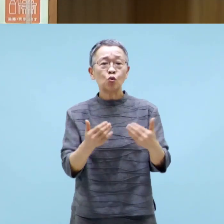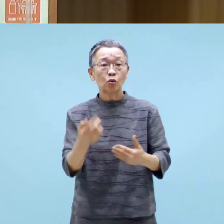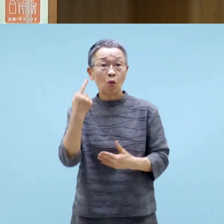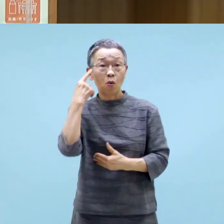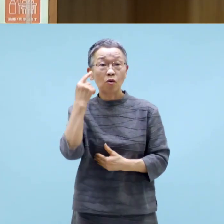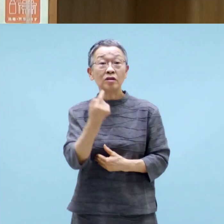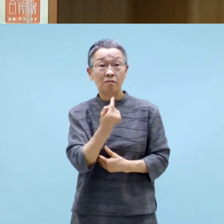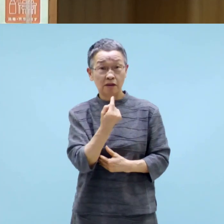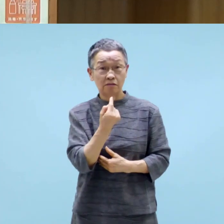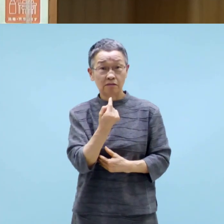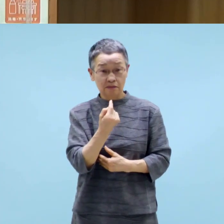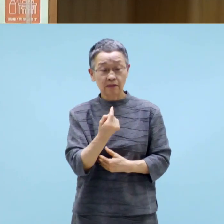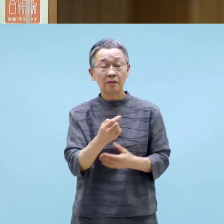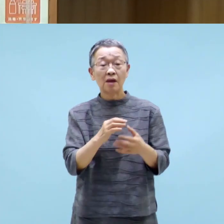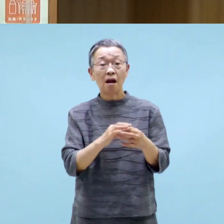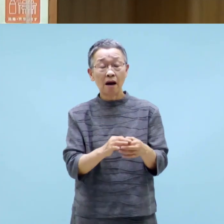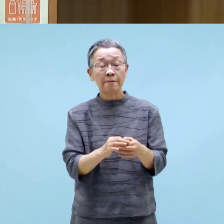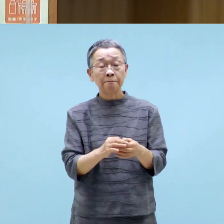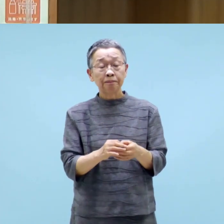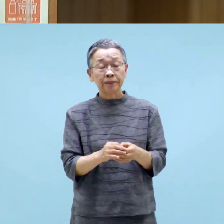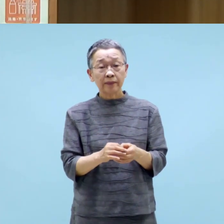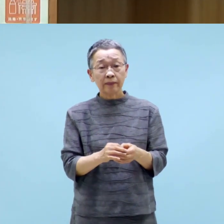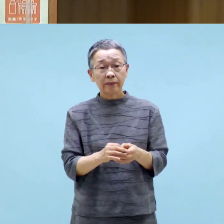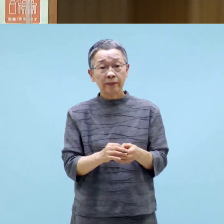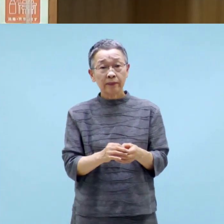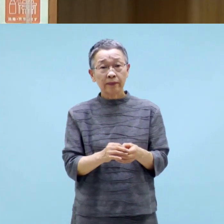ね、私はこれは